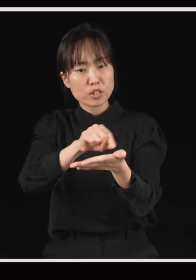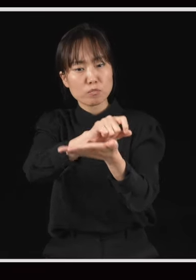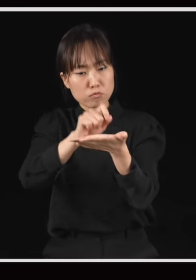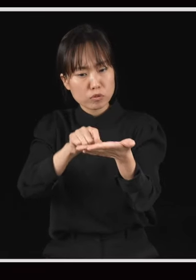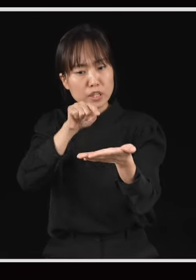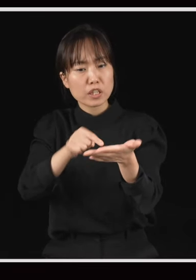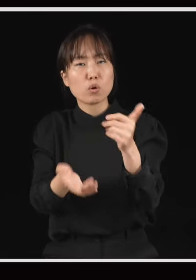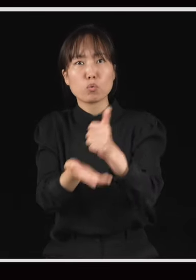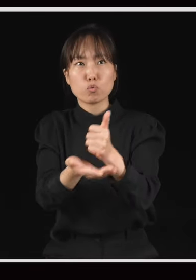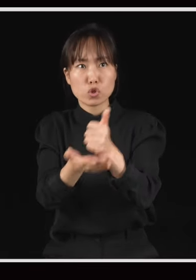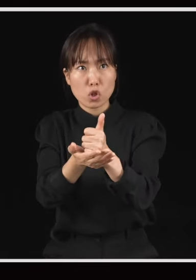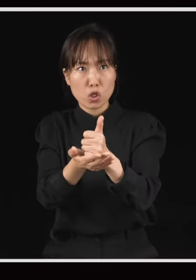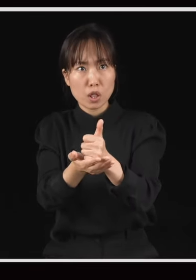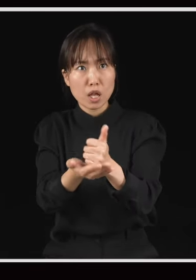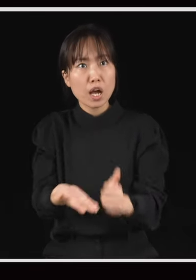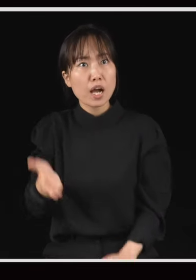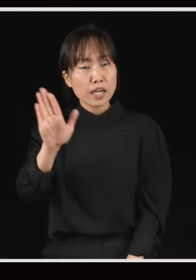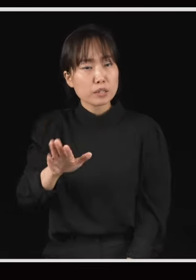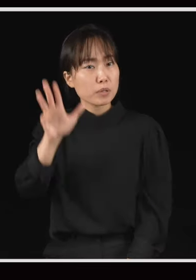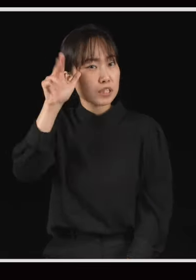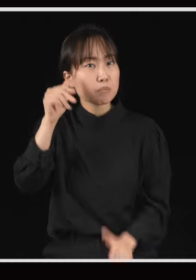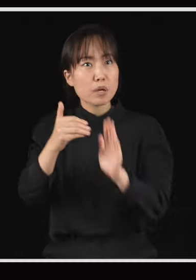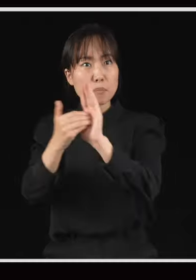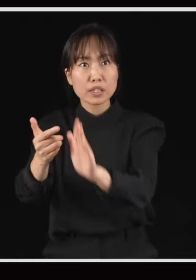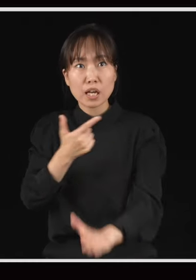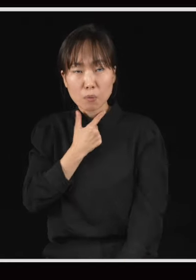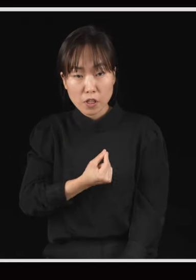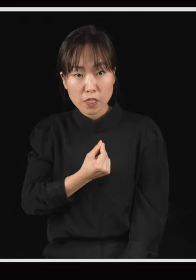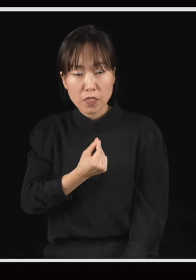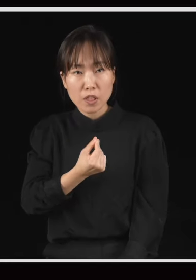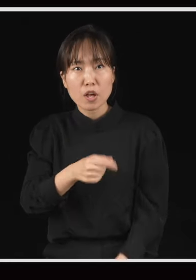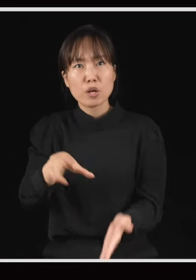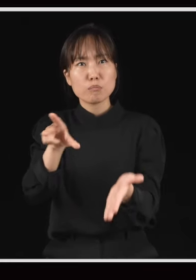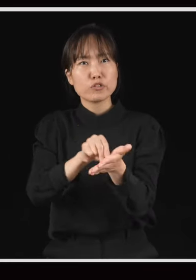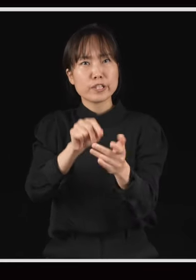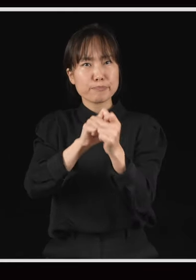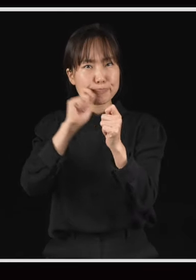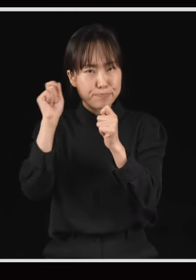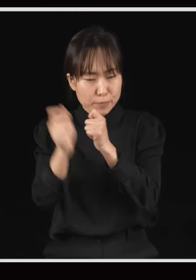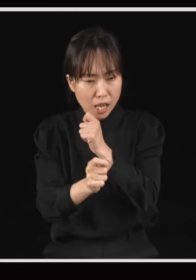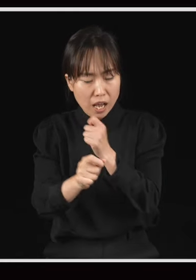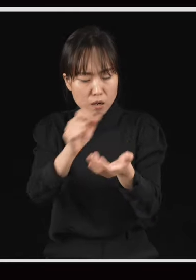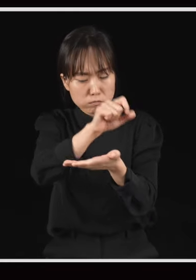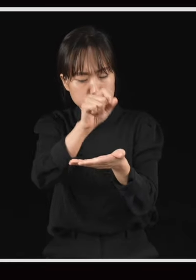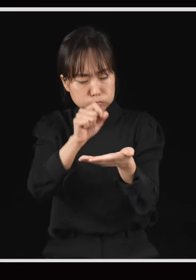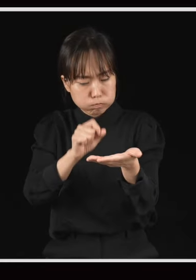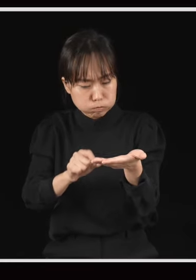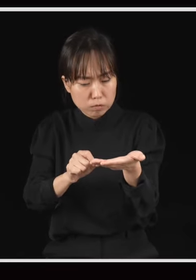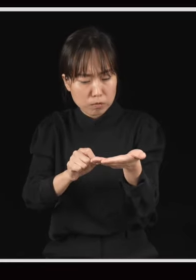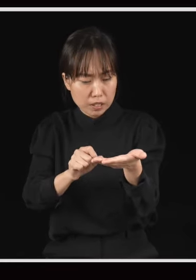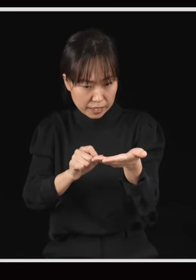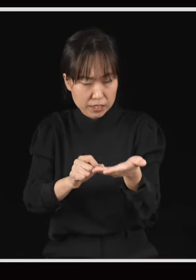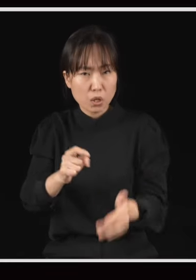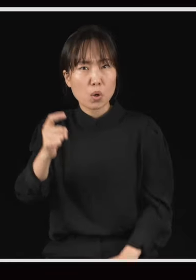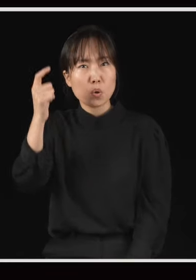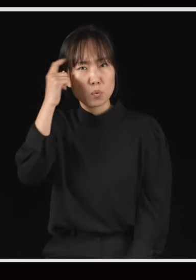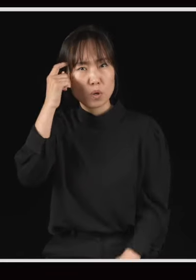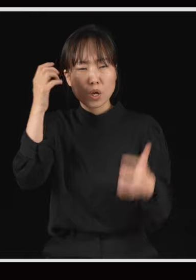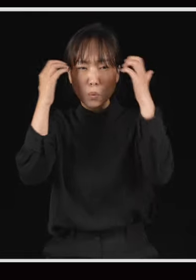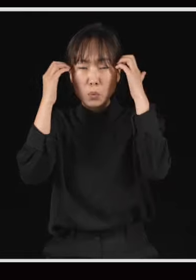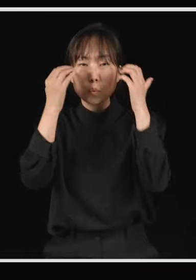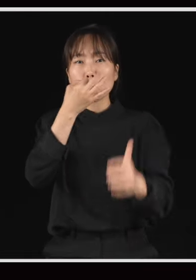거예요. 근데 치매 예방에 실제 효과 있는 건 그 빡센, 굉장히 힘든, 내가 고통받을 정도로 힘든 정도로